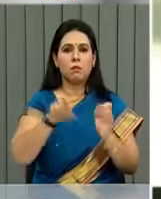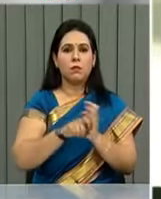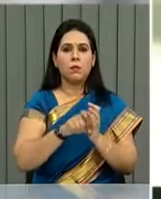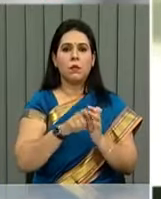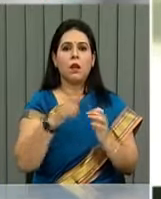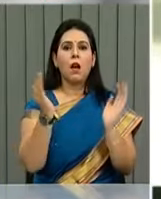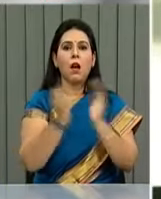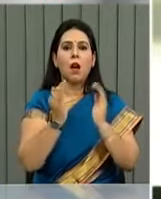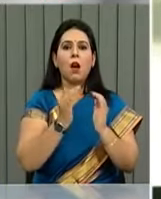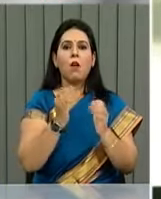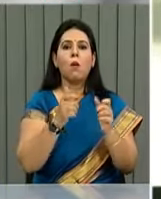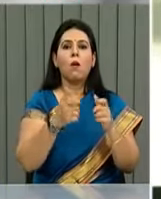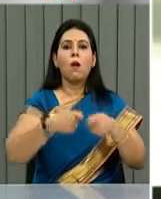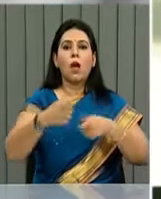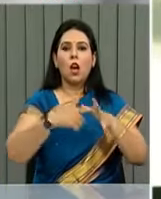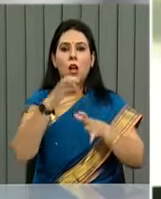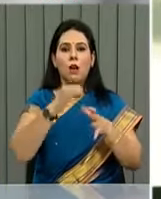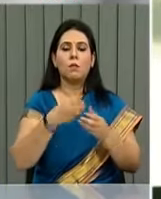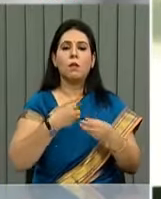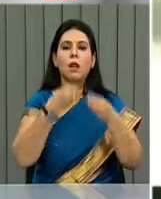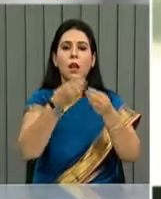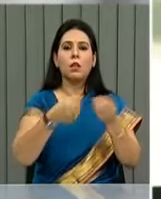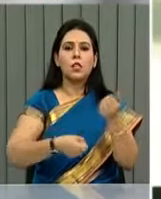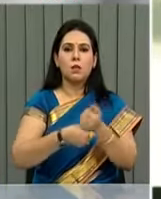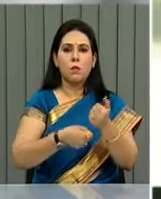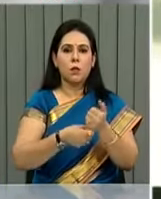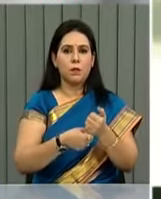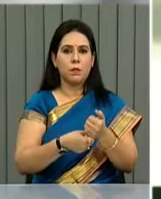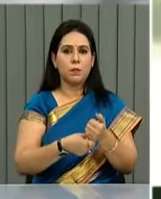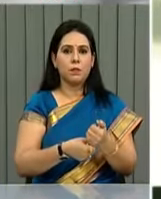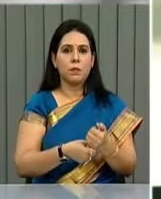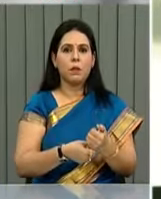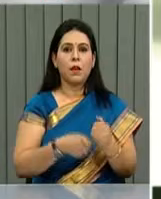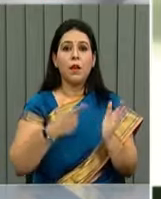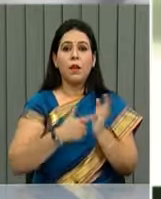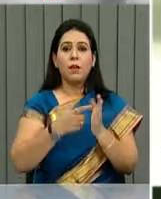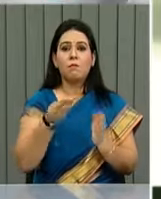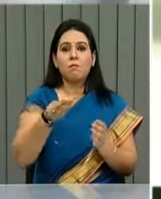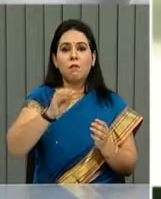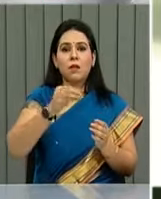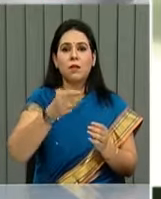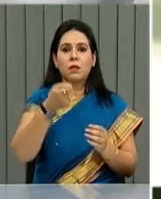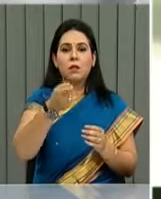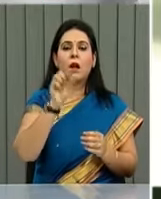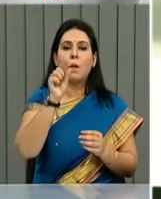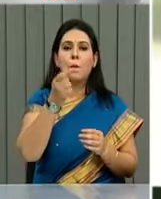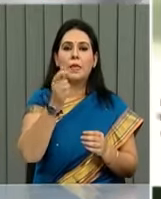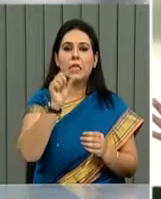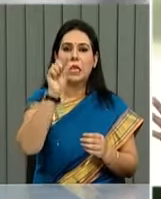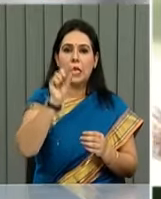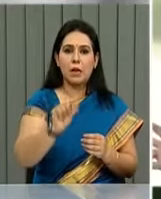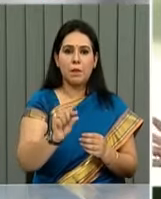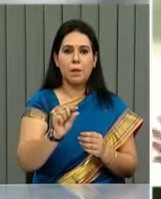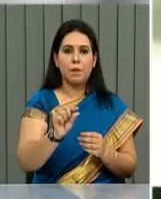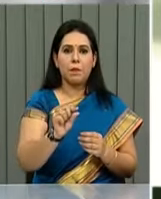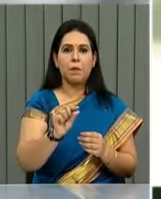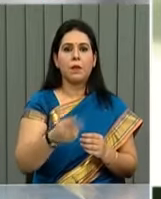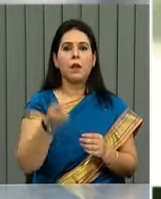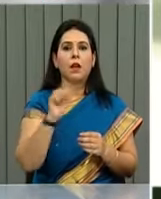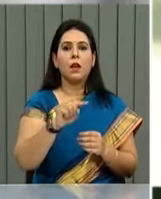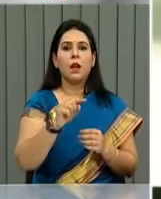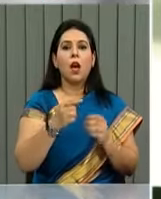गाँव की अर्थव्यवस्था में इसमें साधन डालें। किसान को जो ब्याज मिलता है वो सस्ते दाम पर मिले और सबसे बड़ी